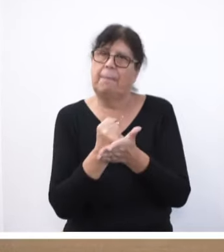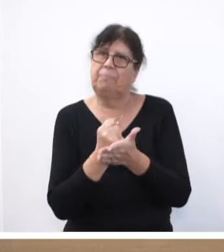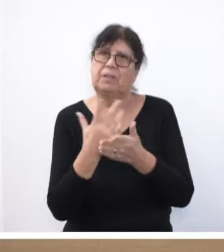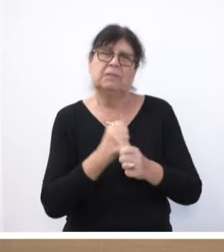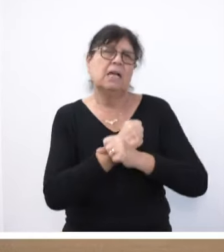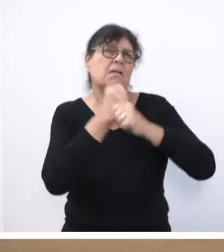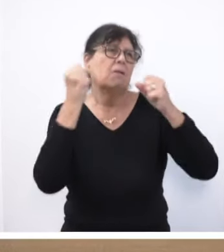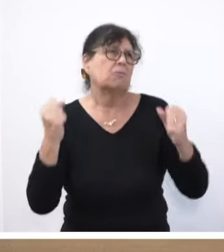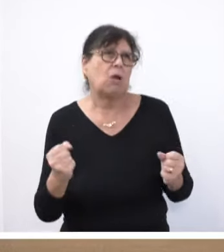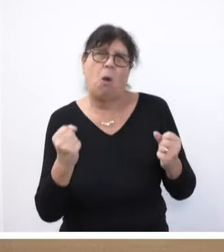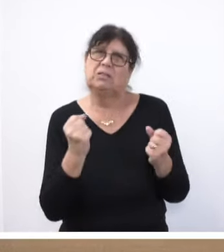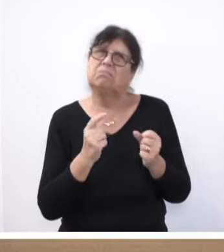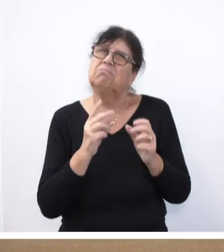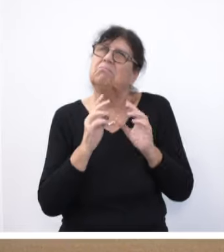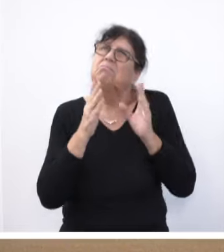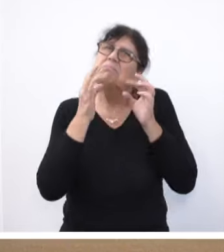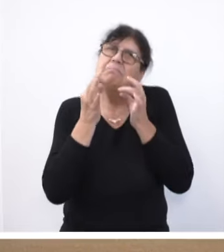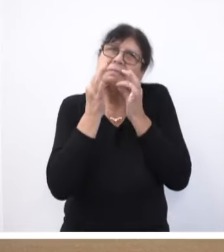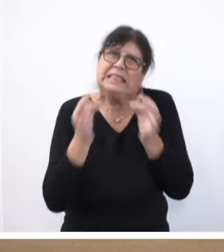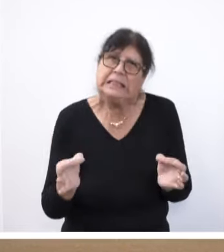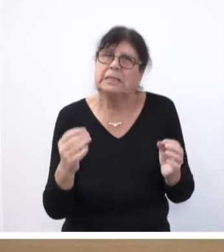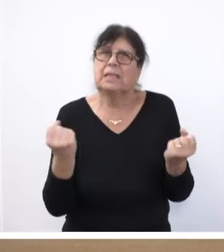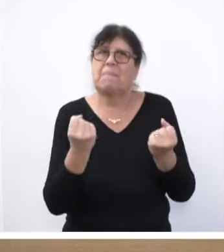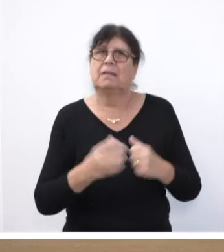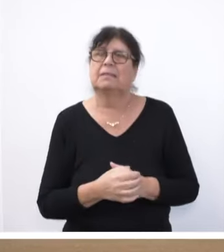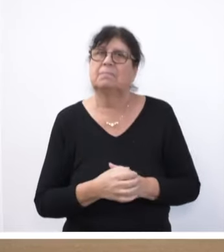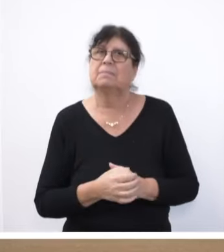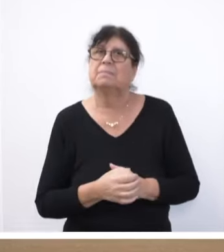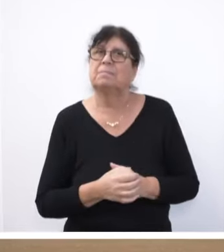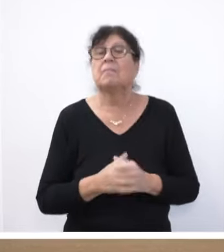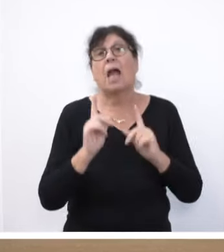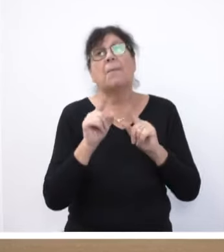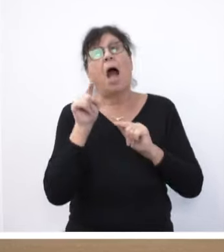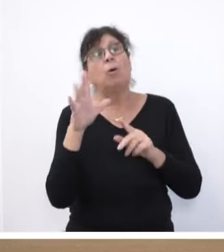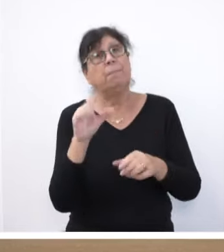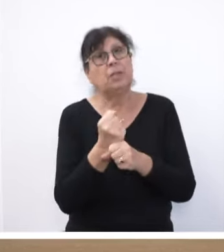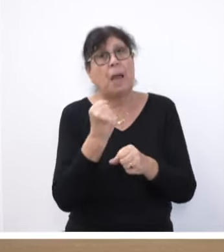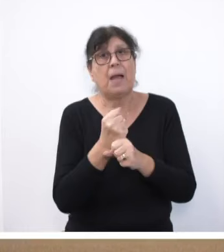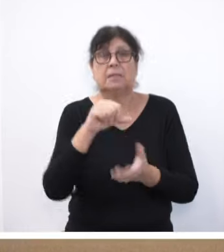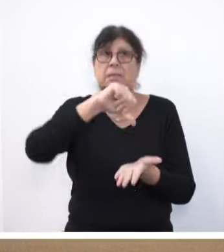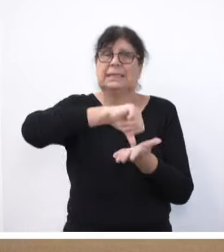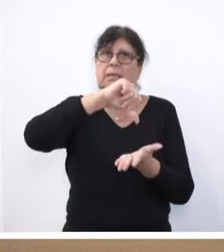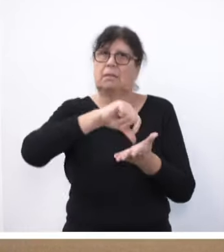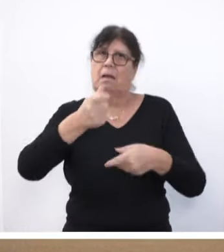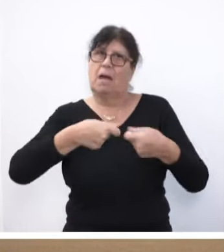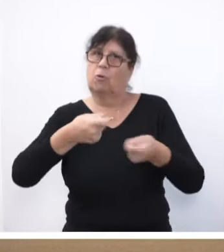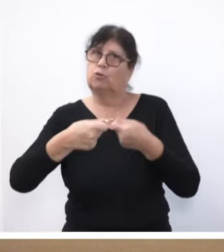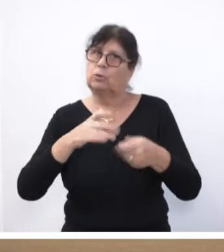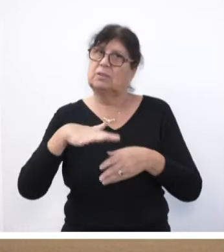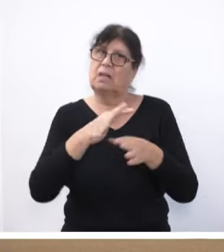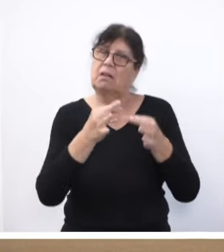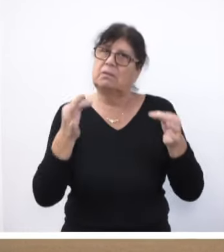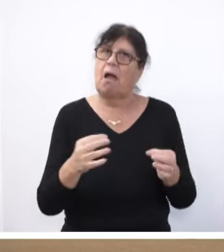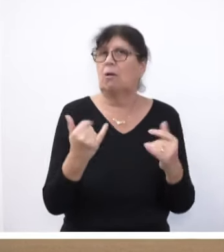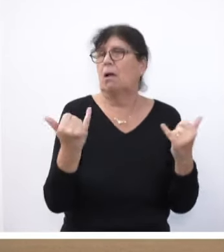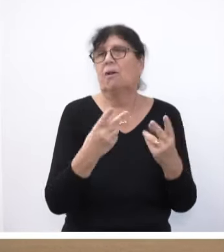großer Sorgfalt und Sachkunde wahrgenommen haben. Aber auch Ihre Mitarbeit in zentralen Ausschüssen des Landtages wie